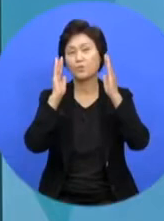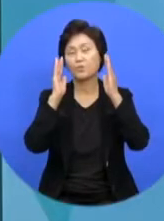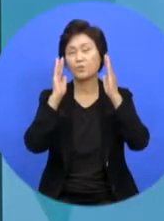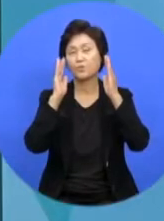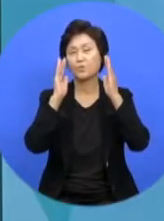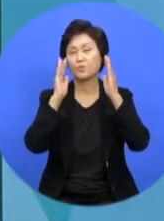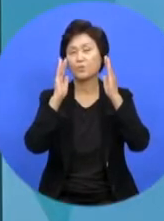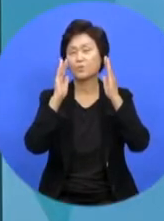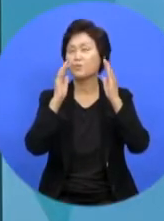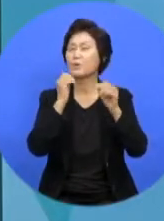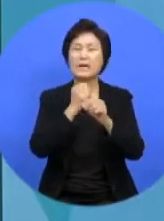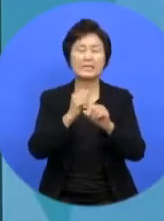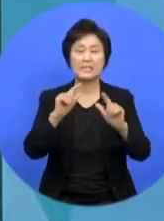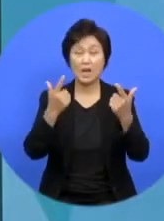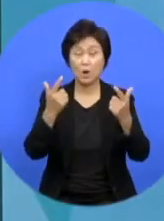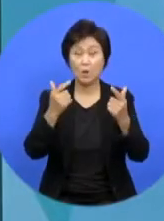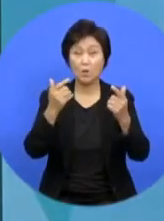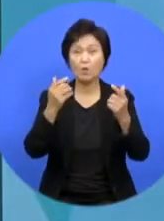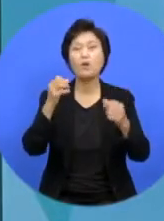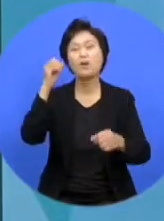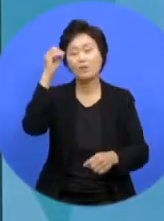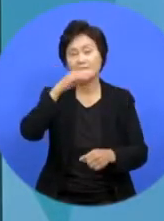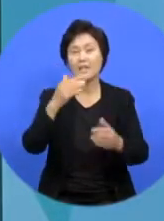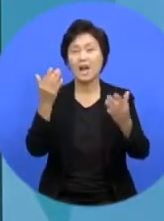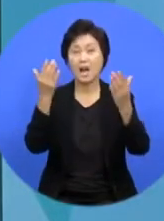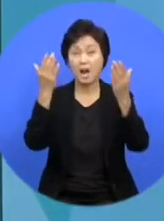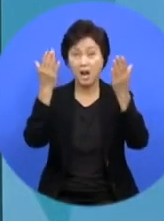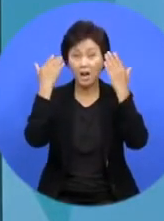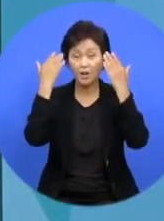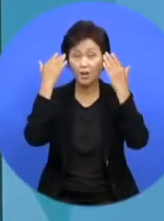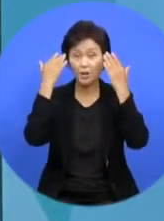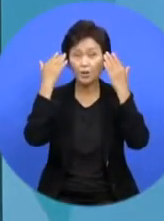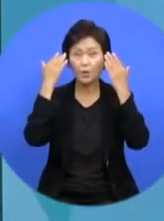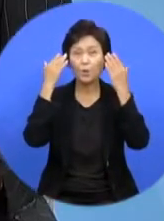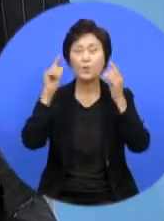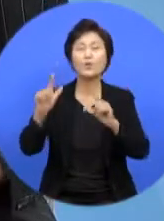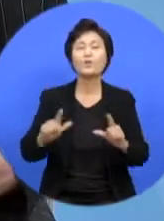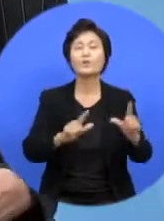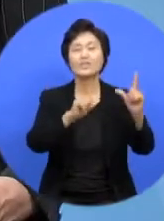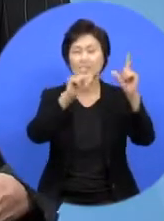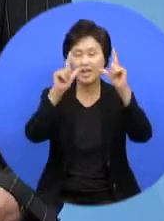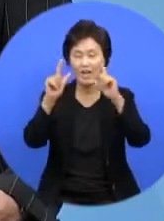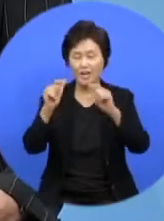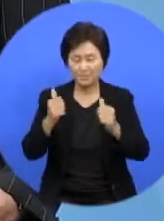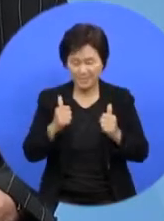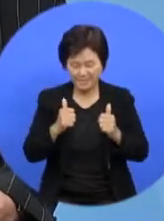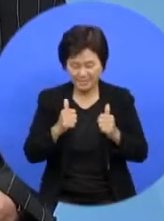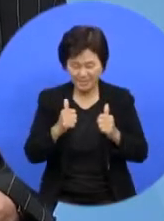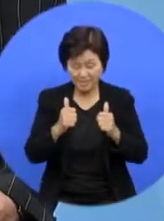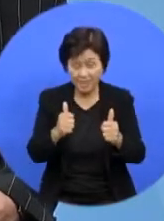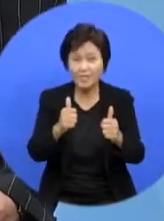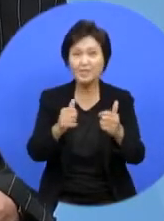하지 않고 학교 생활에 충실하면 좋은 대학을 갈 수 있다. 근데 이런. 많이들 이제 궁금해하는 게 그러면